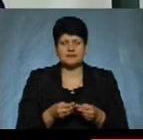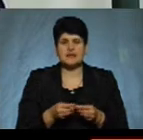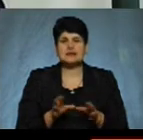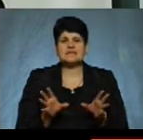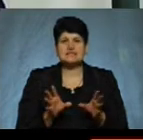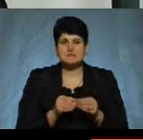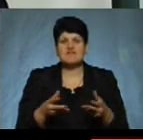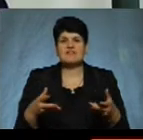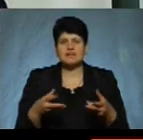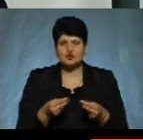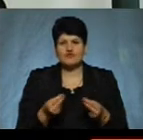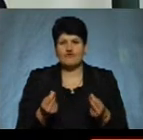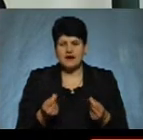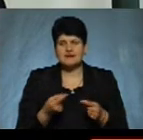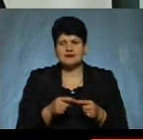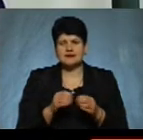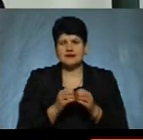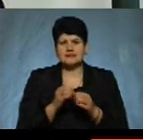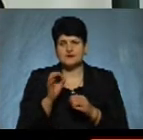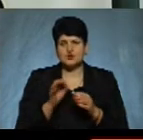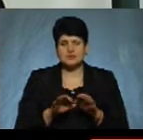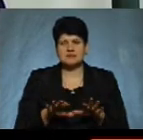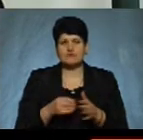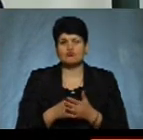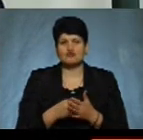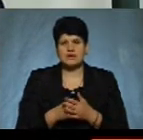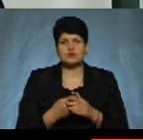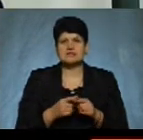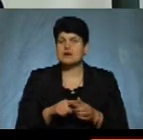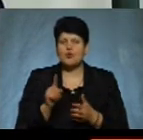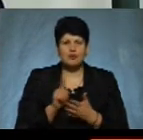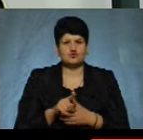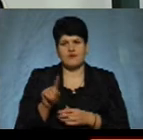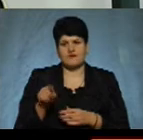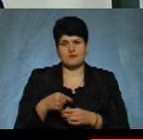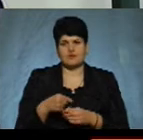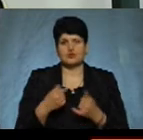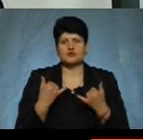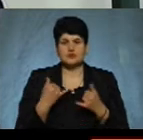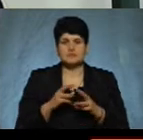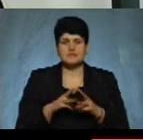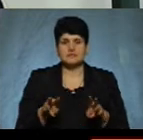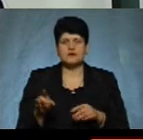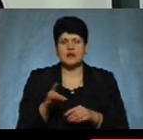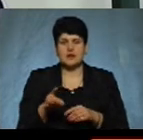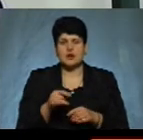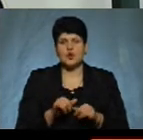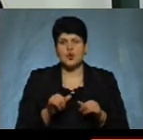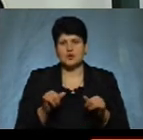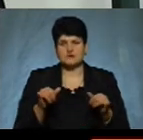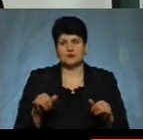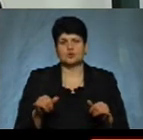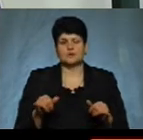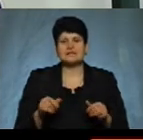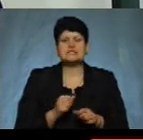– це 10% з місцевого бюджету, це обов'язкова вимога. Сьогодні Міністерство регіонального розвитку і